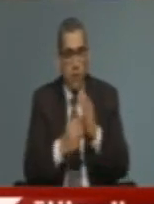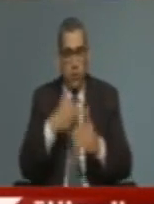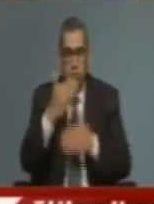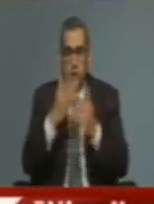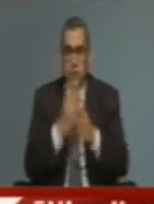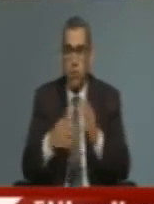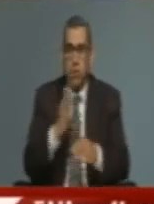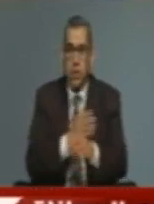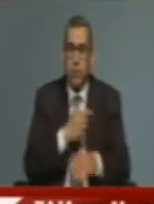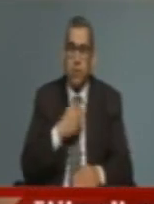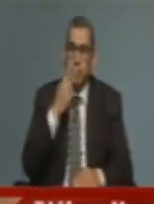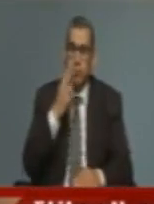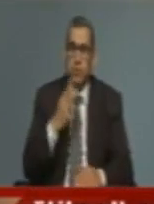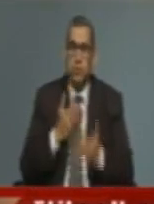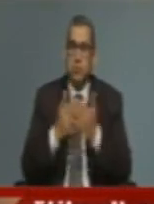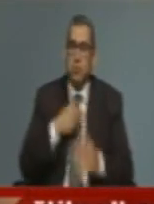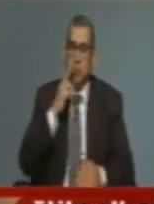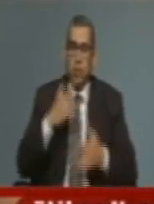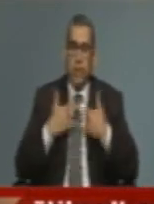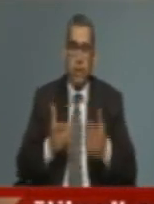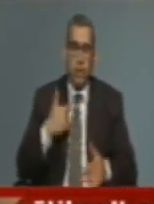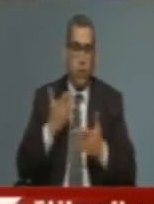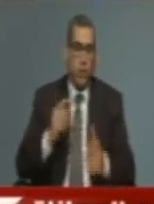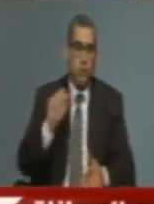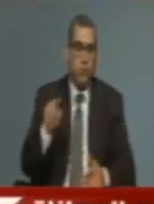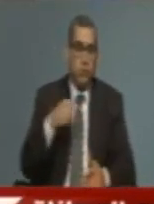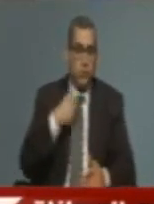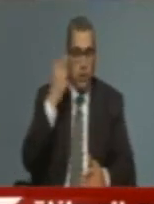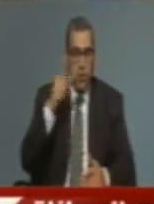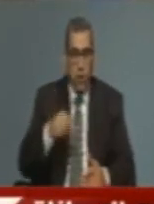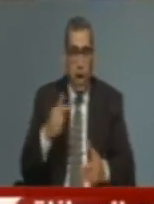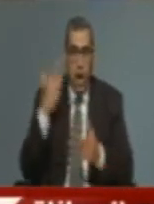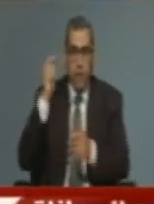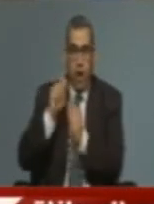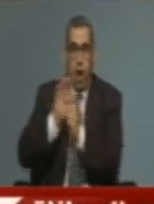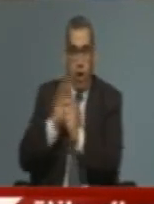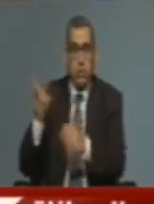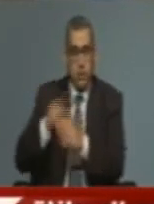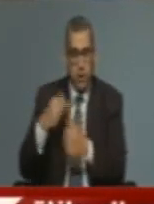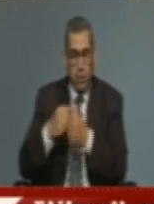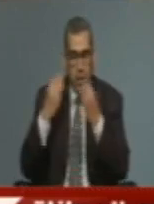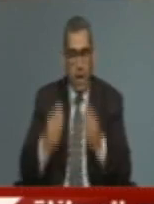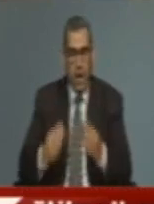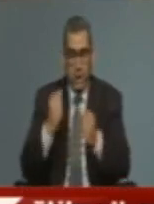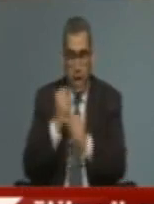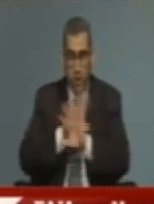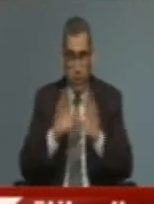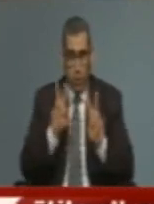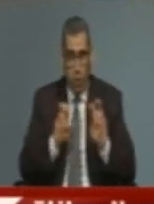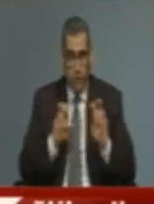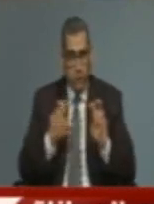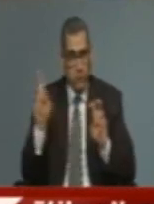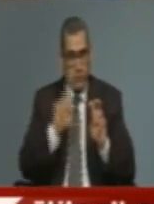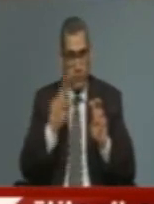واحنا مش بنعدي عليهم ومالناش دعوة. طب لما عملنا كده ولسه بنعمل، هو احنا هنبطل عمايل